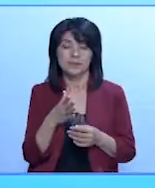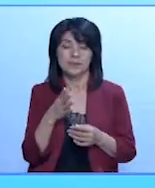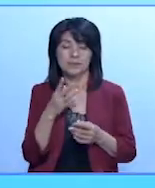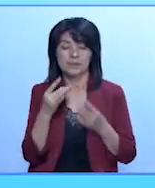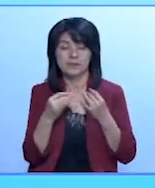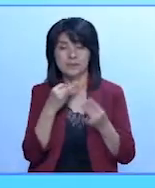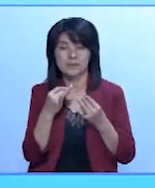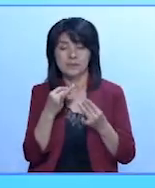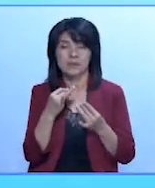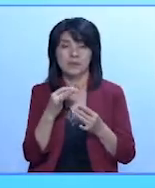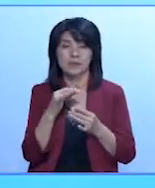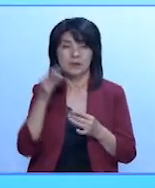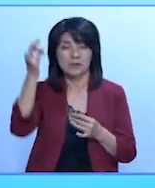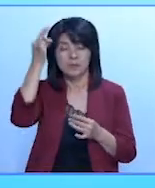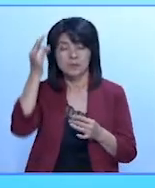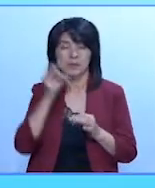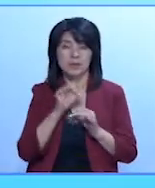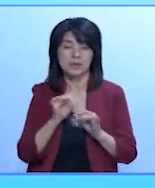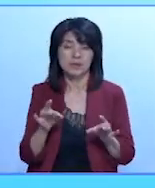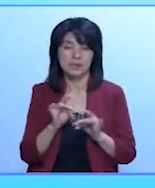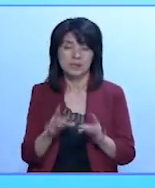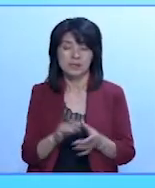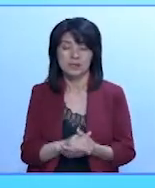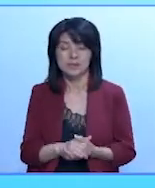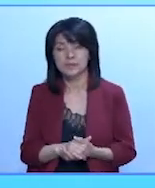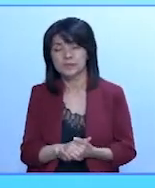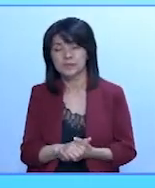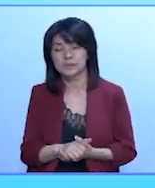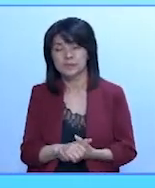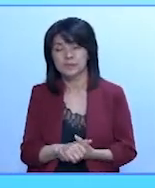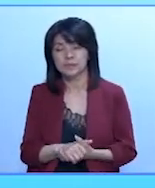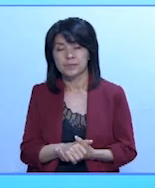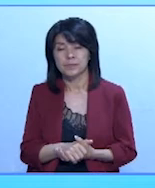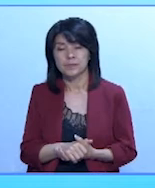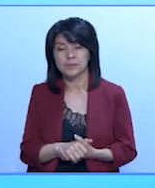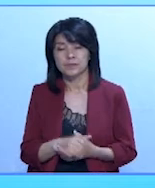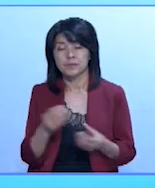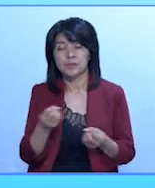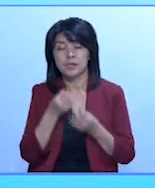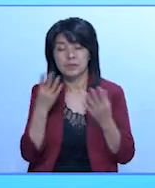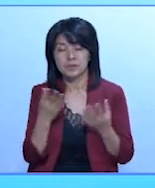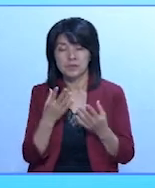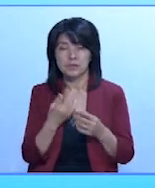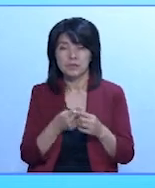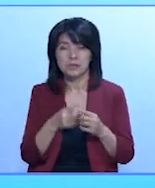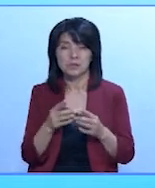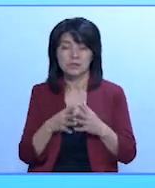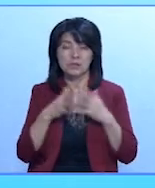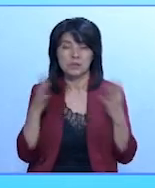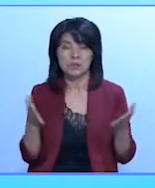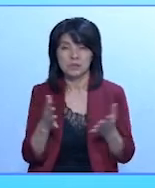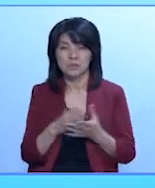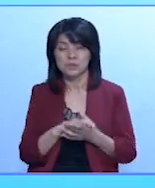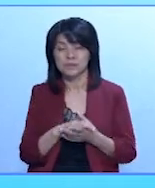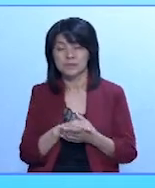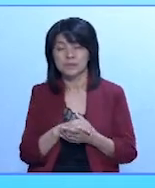соғыс кезіндегі естеліктерімен бөлісті. Мейрам күні соғыстан қойылды. Өте жоғары сезімде